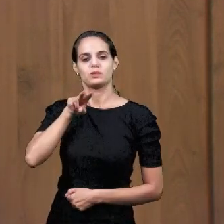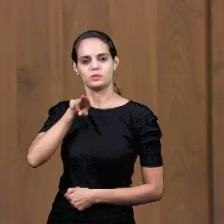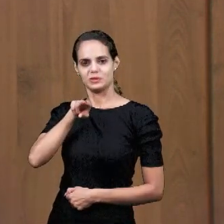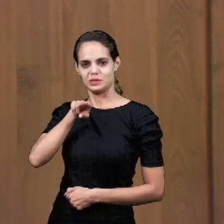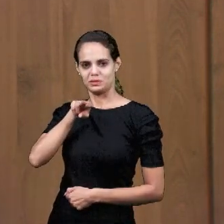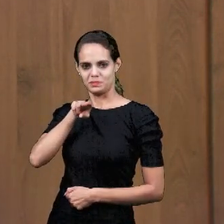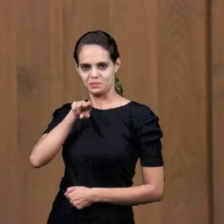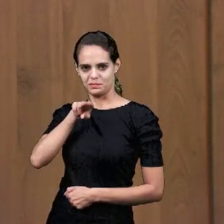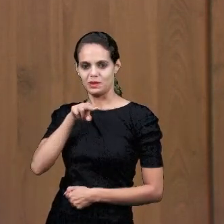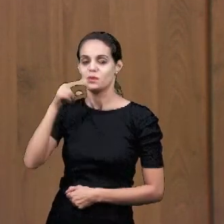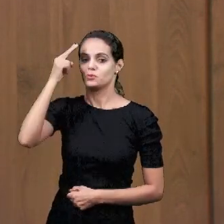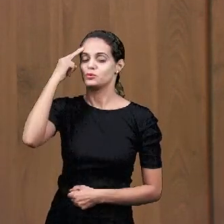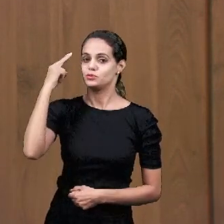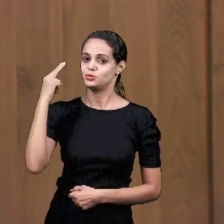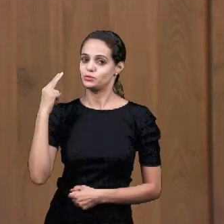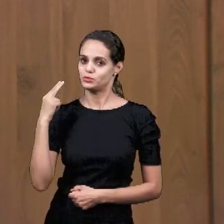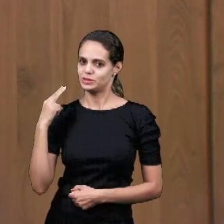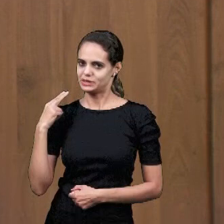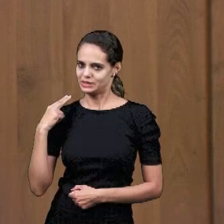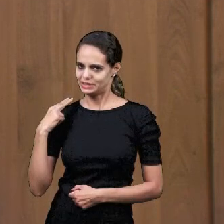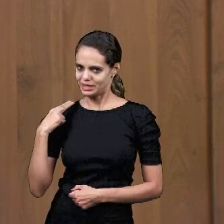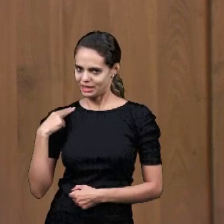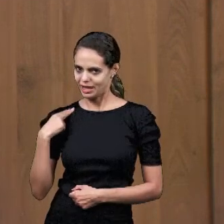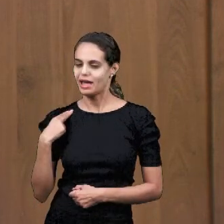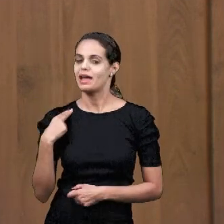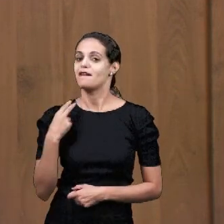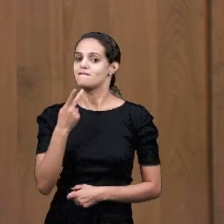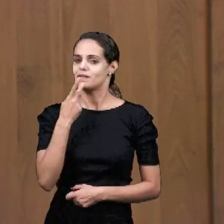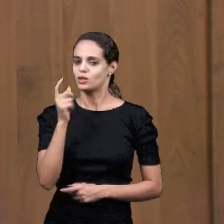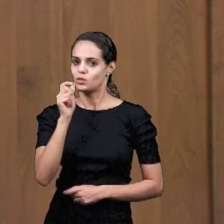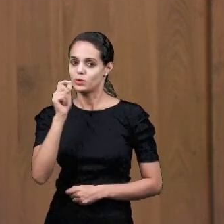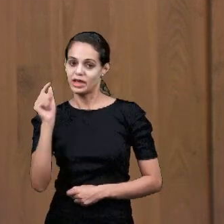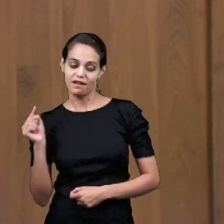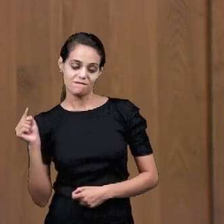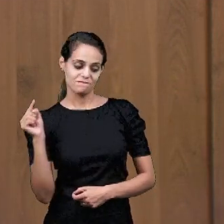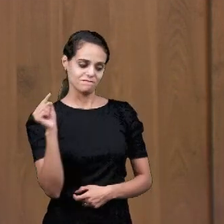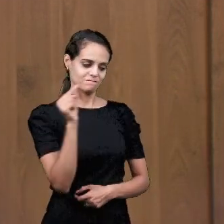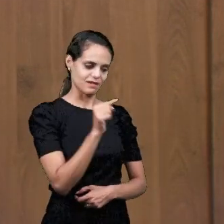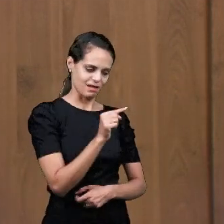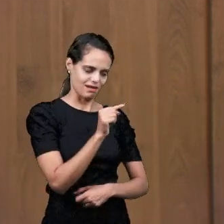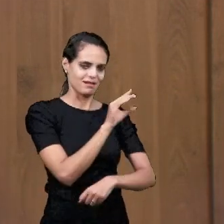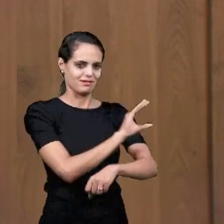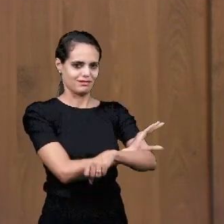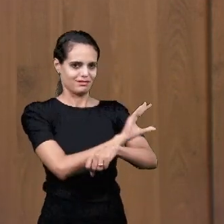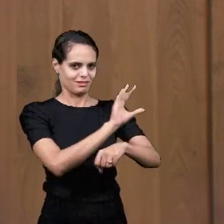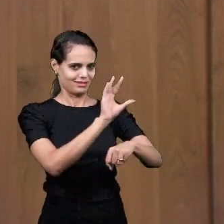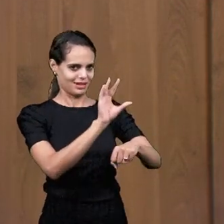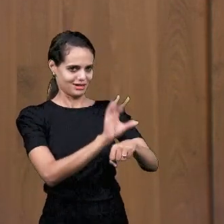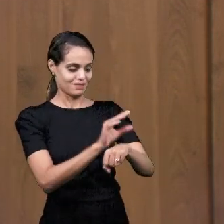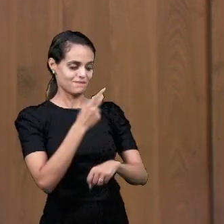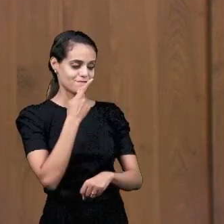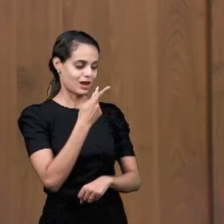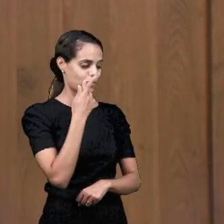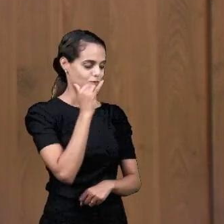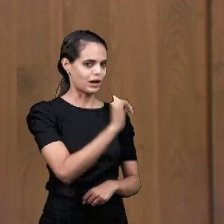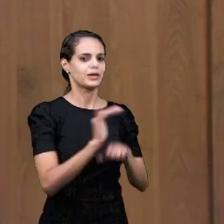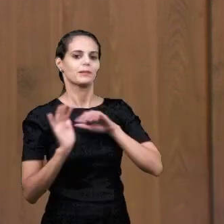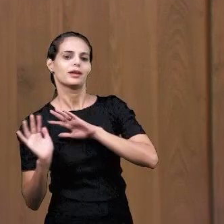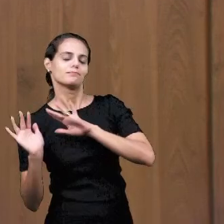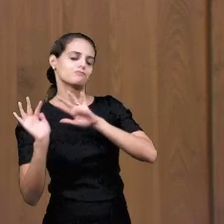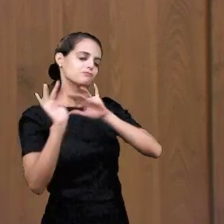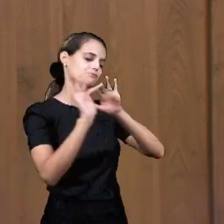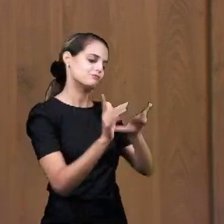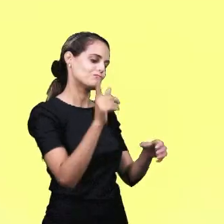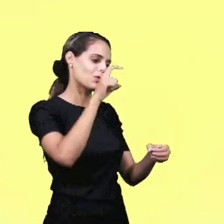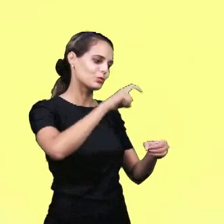raconter cette nouvelle. Ils ont dit, Joseph est vivant, il est gouverneur d'Égypte. Imaginez quelle joie dans le cœur de